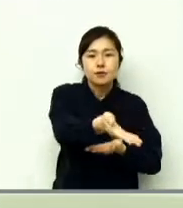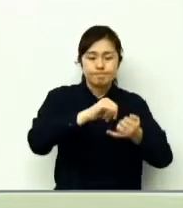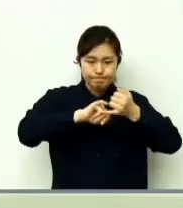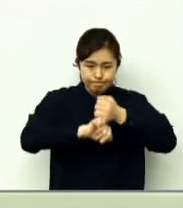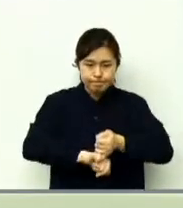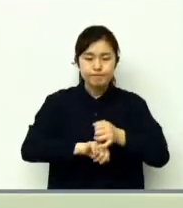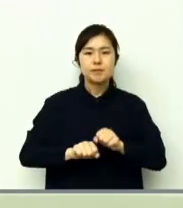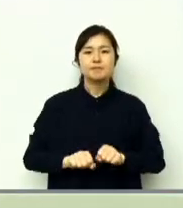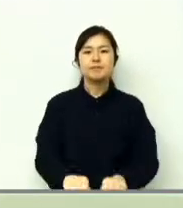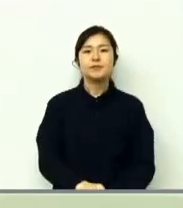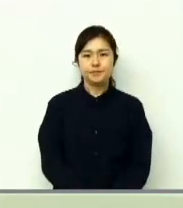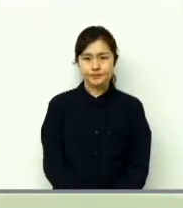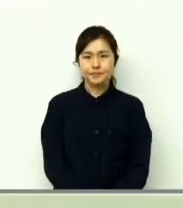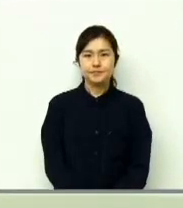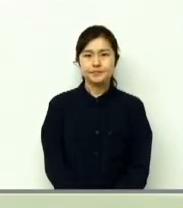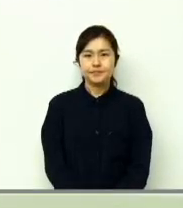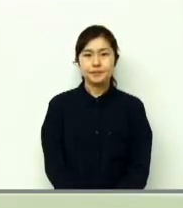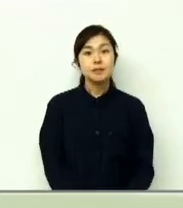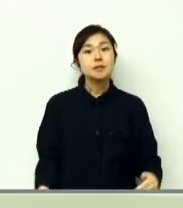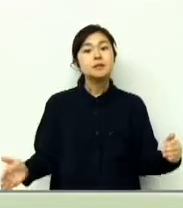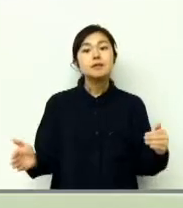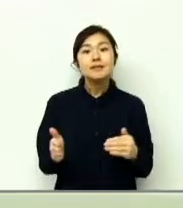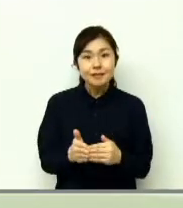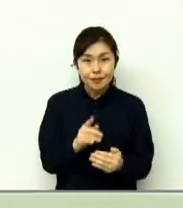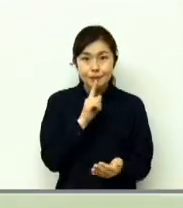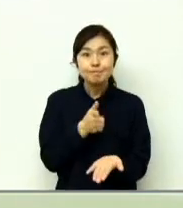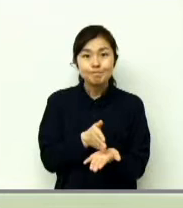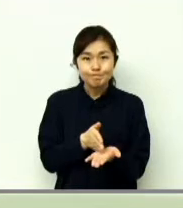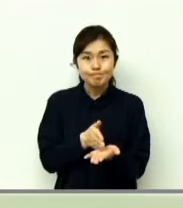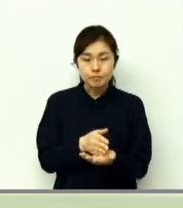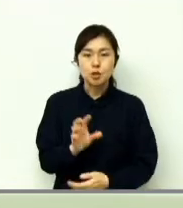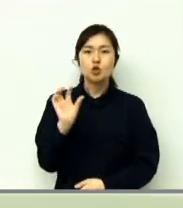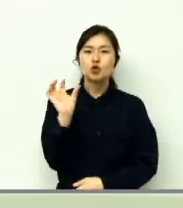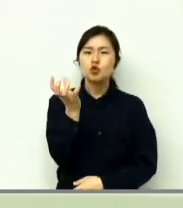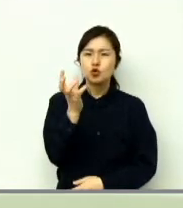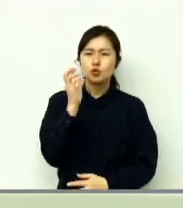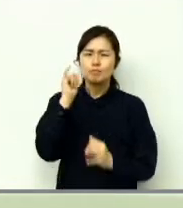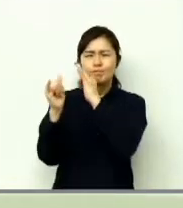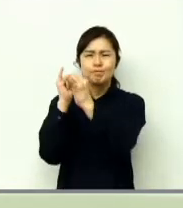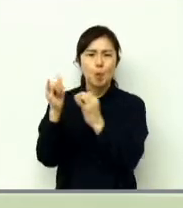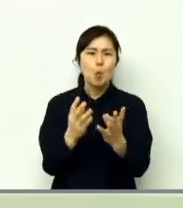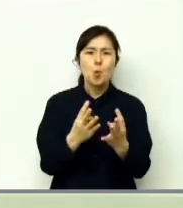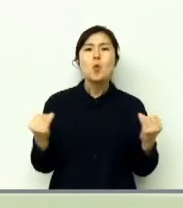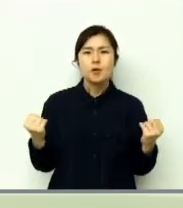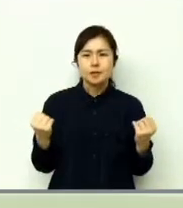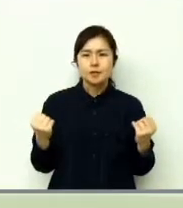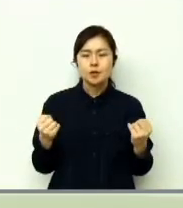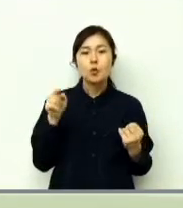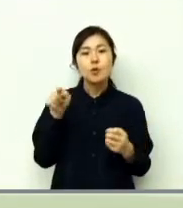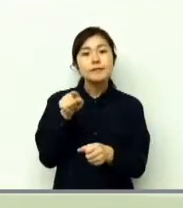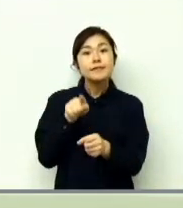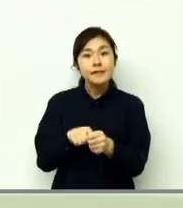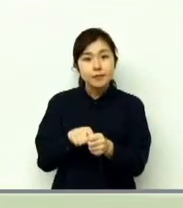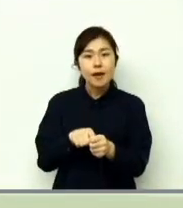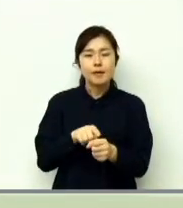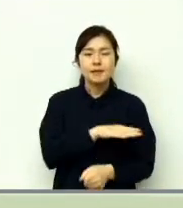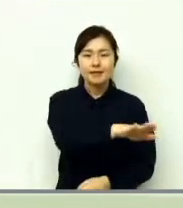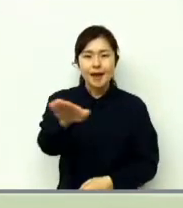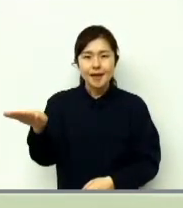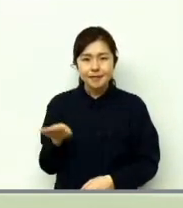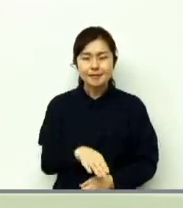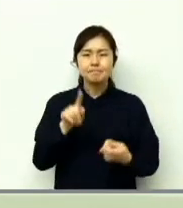後に、増加を続ける救急出動件数に対しまして、救急車の適正利用にご理解をいただきなが